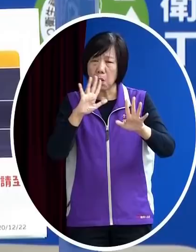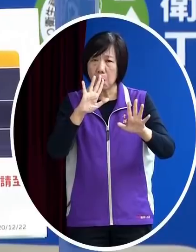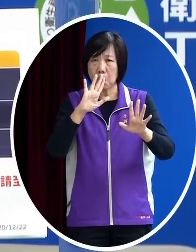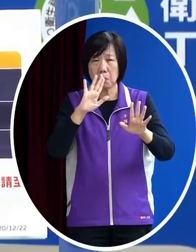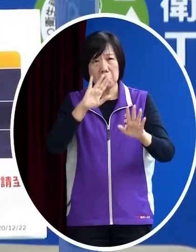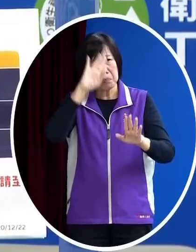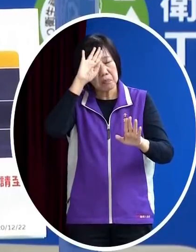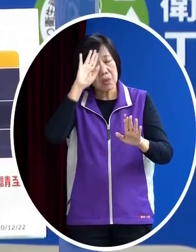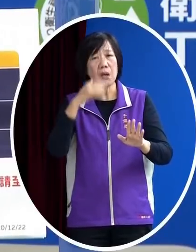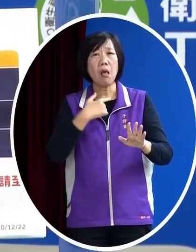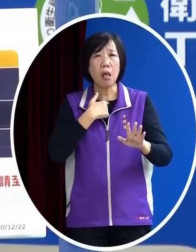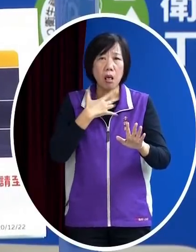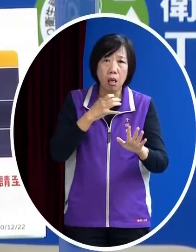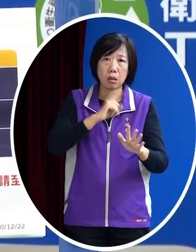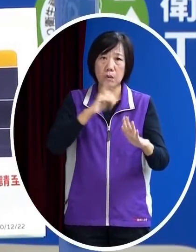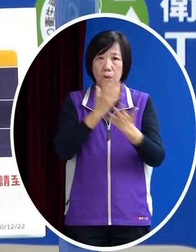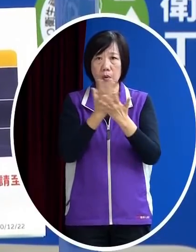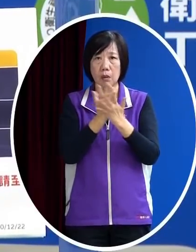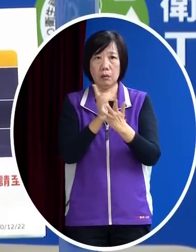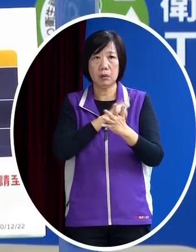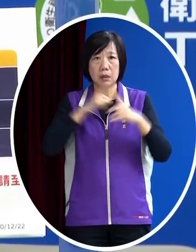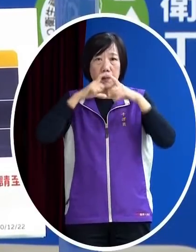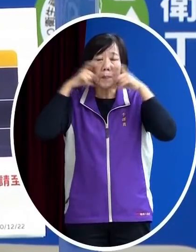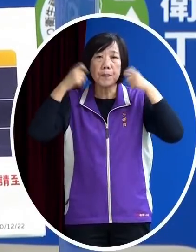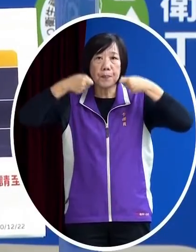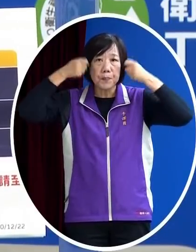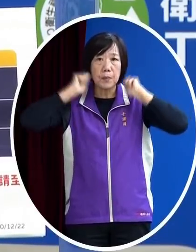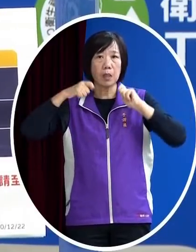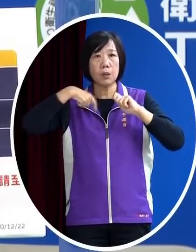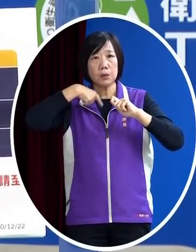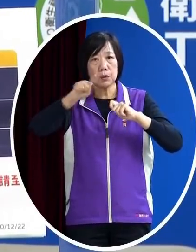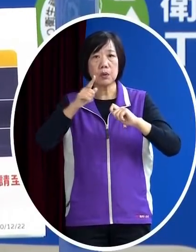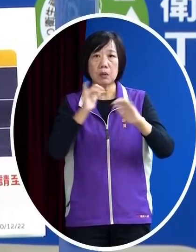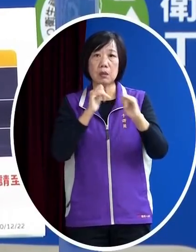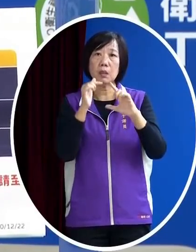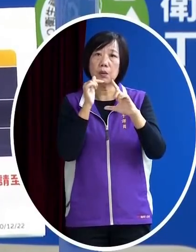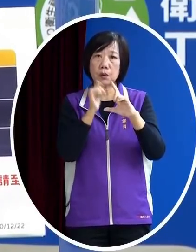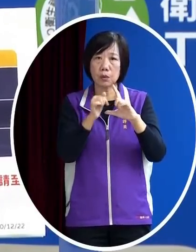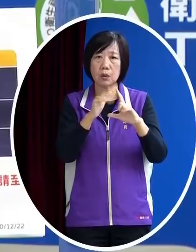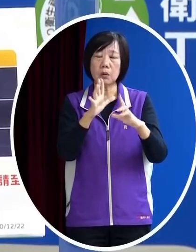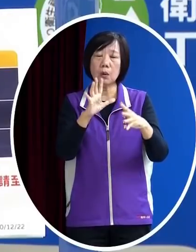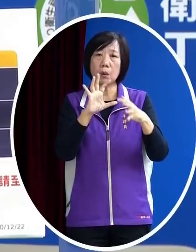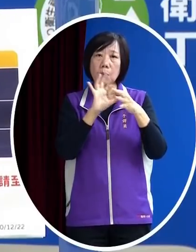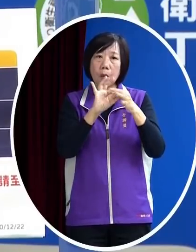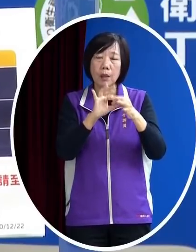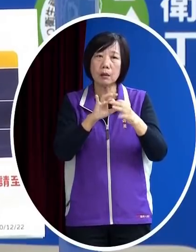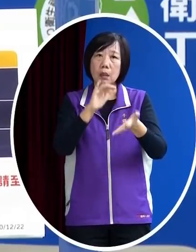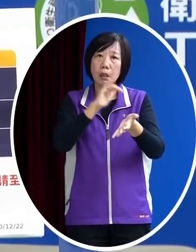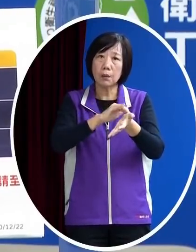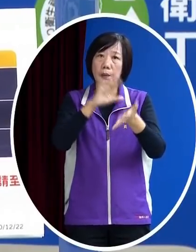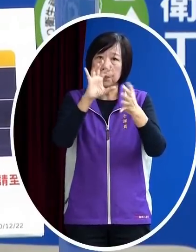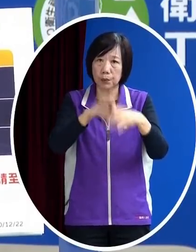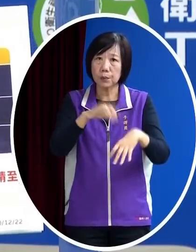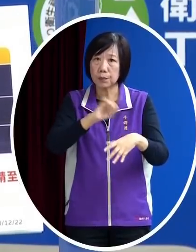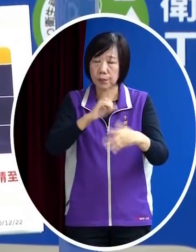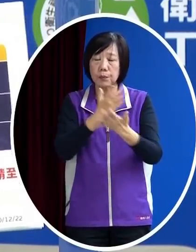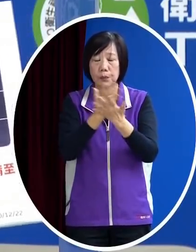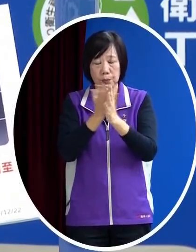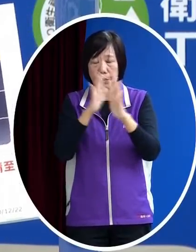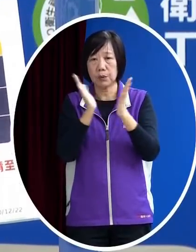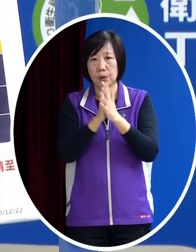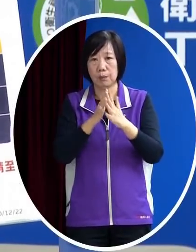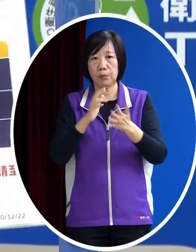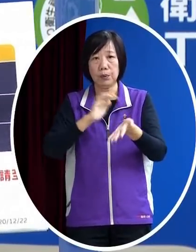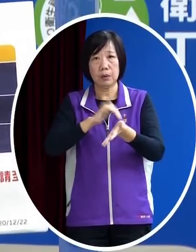关的症状，应戴上口罩前往全国指定的社区裁剪院所，经医师评估裁